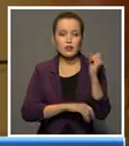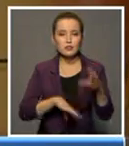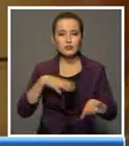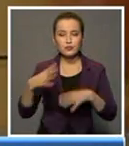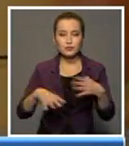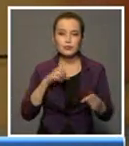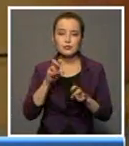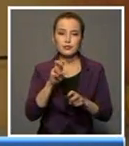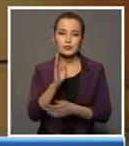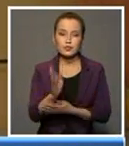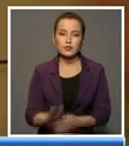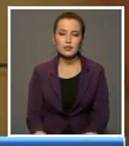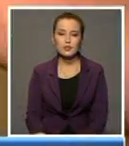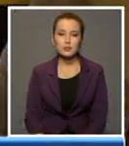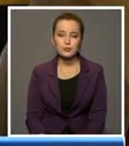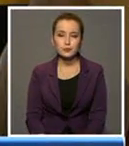жатыр.